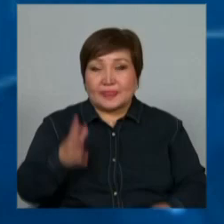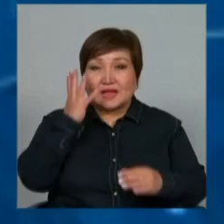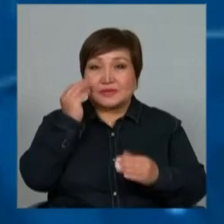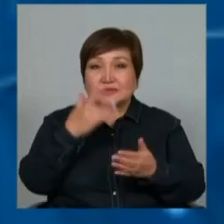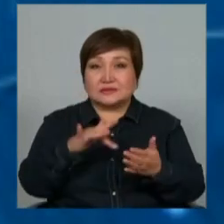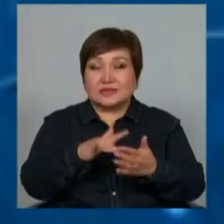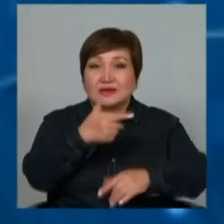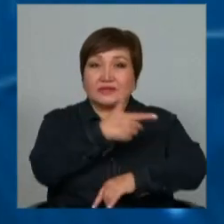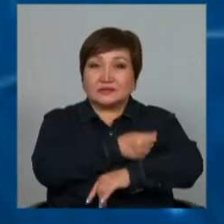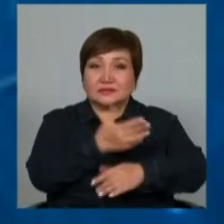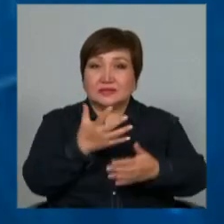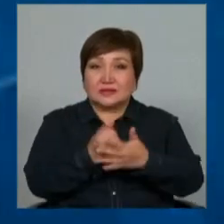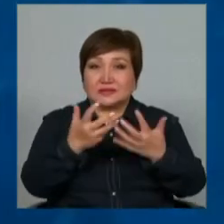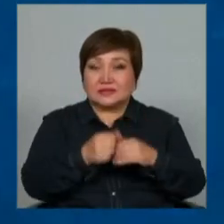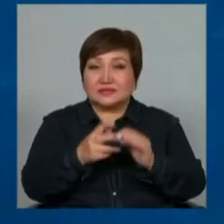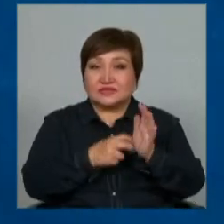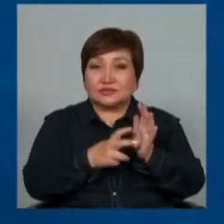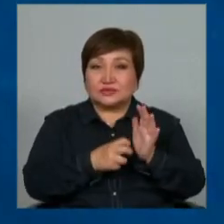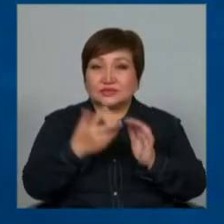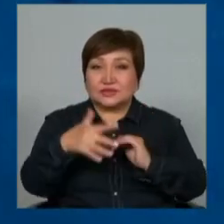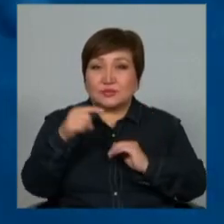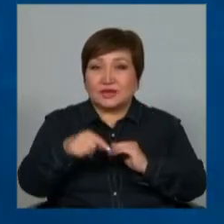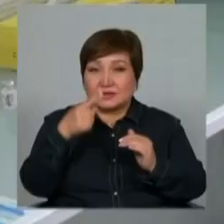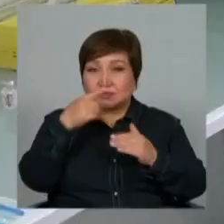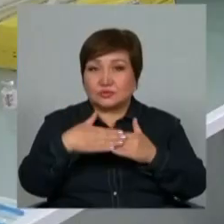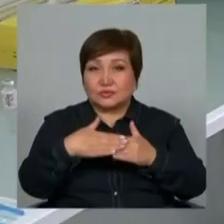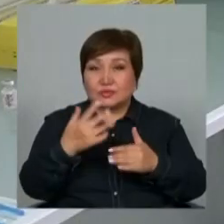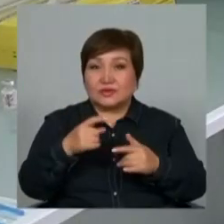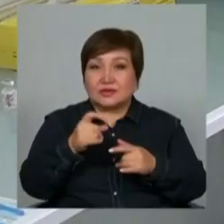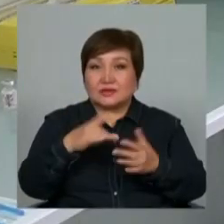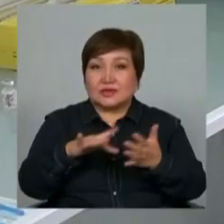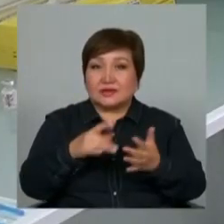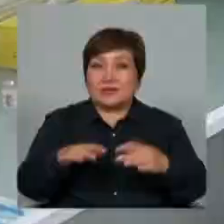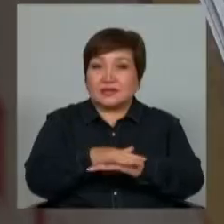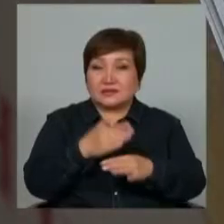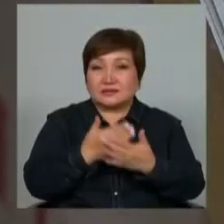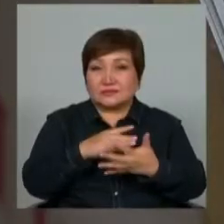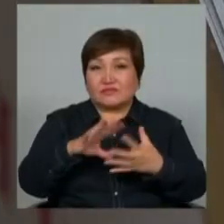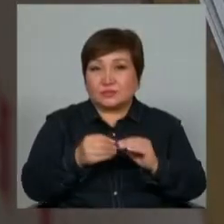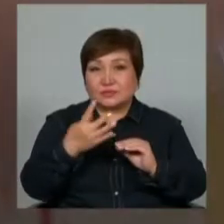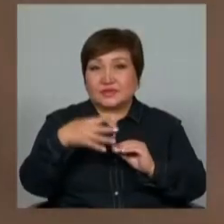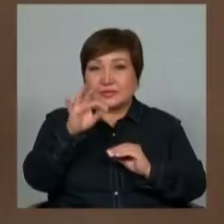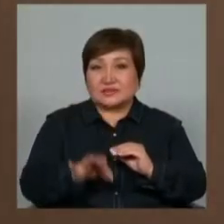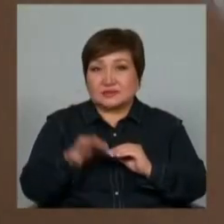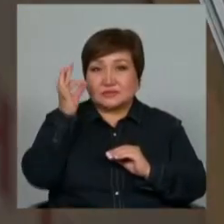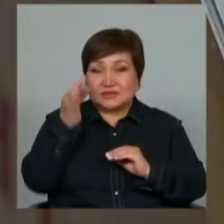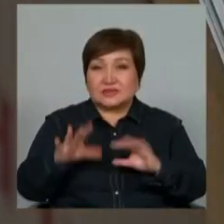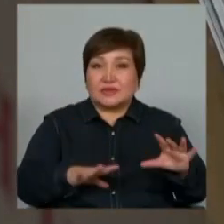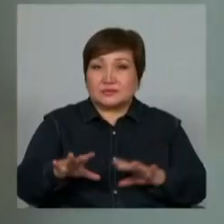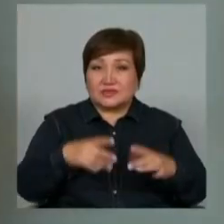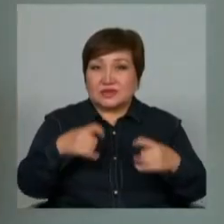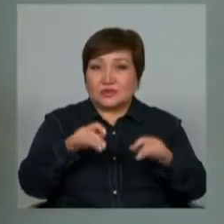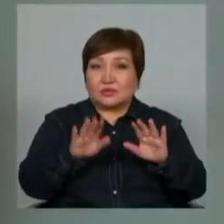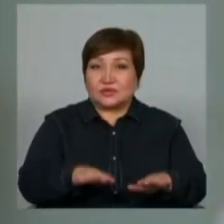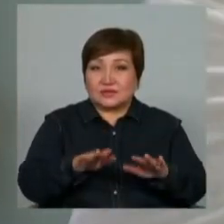Алматыда вакцина алғандар саны 750 мыңға жуықтады. Бұл қала халқының жалпы 40%. Еске салайық, қазір базарлар мен сауда